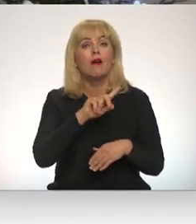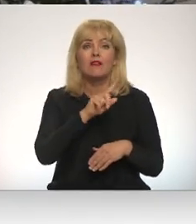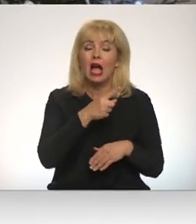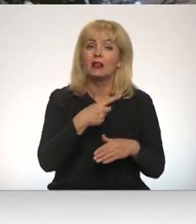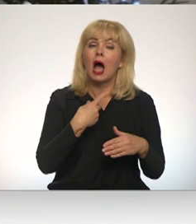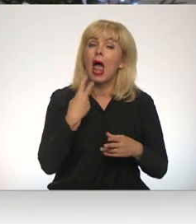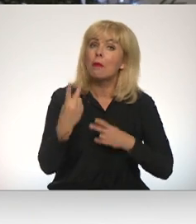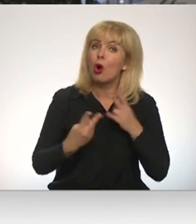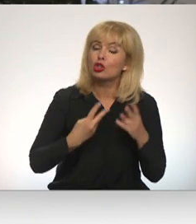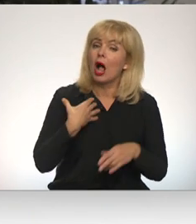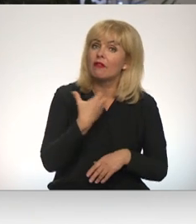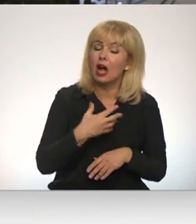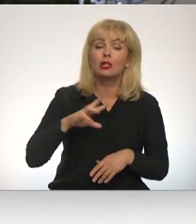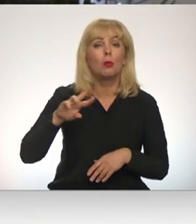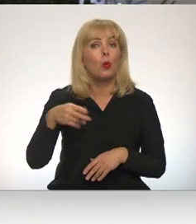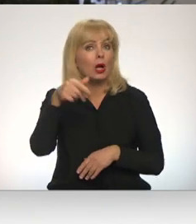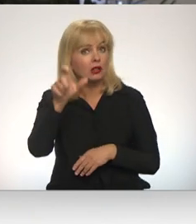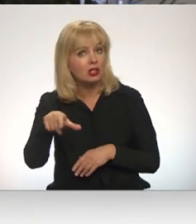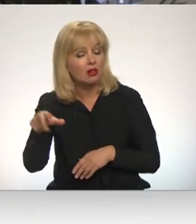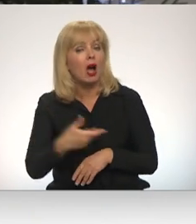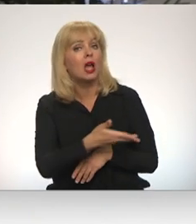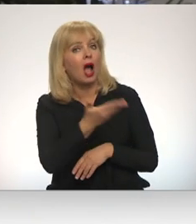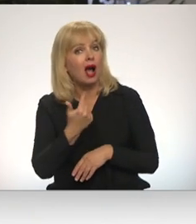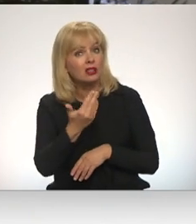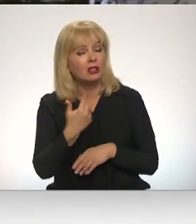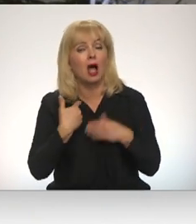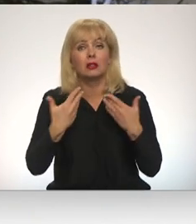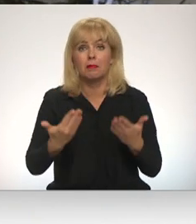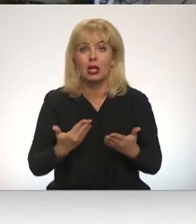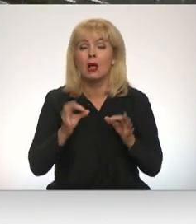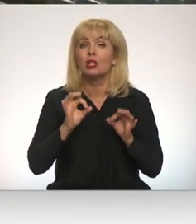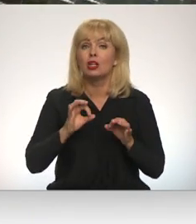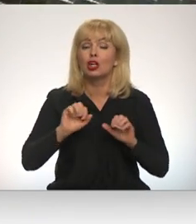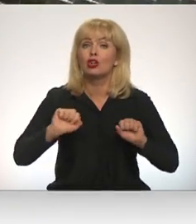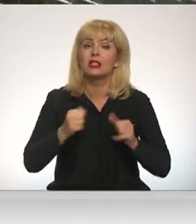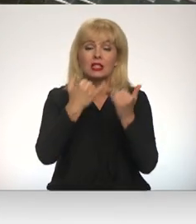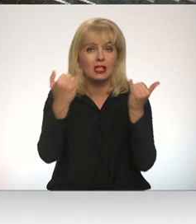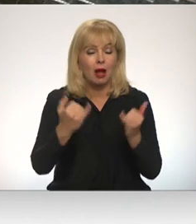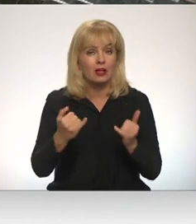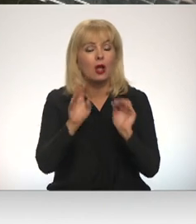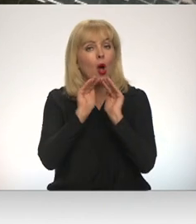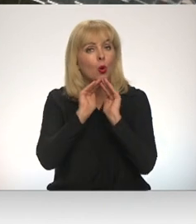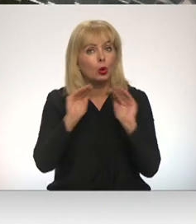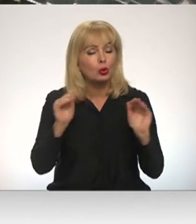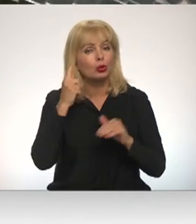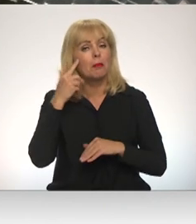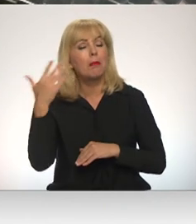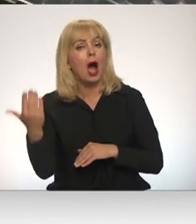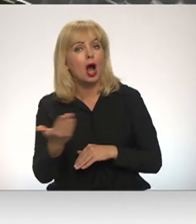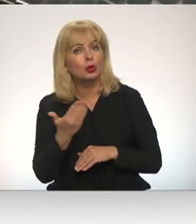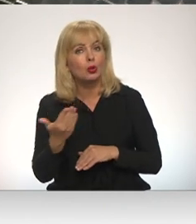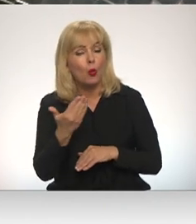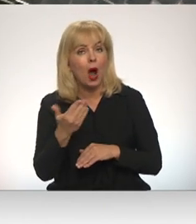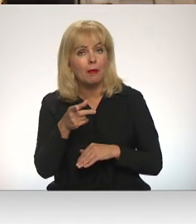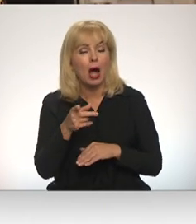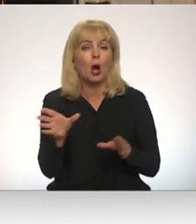puses atkal tas ir tas, ko cilvēks ir aicināts piedzīvot tieši Ziemassvētkos. Tā klusuma un tāda pārdoma, tāda